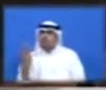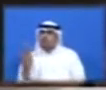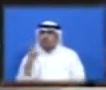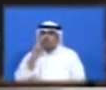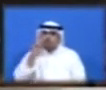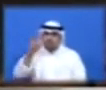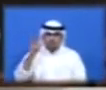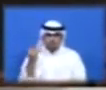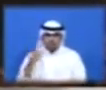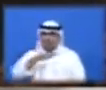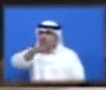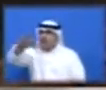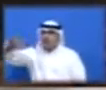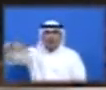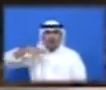الشمل العربي